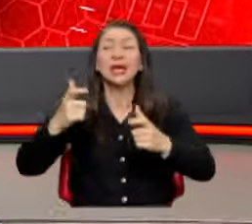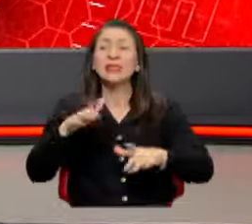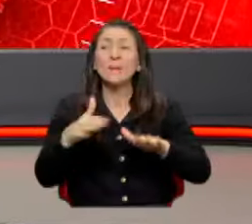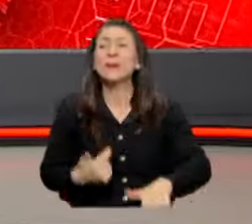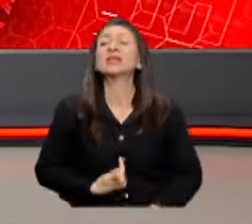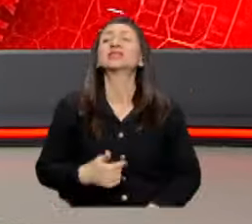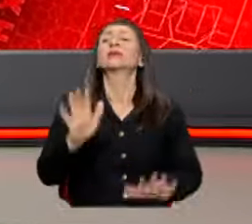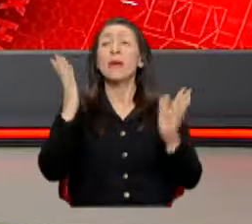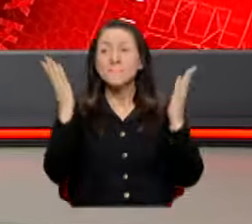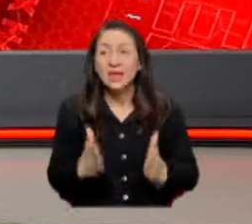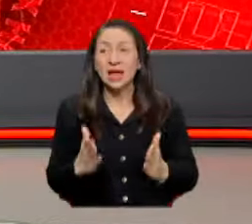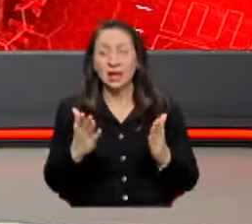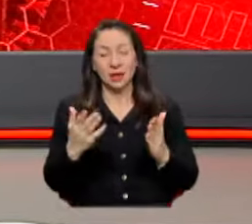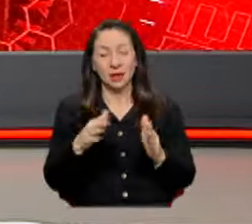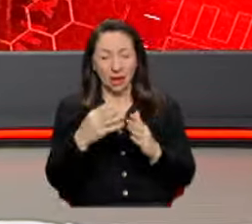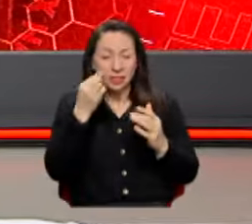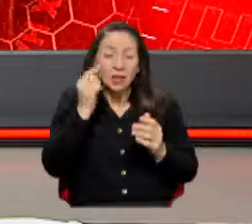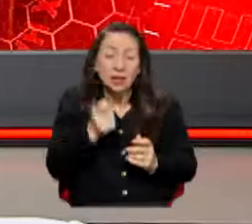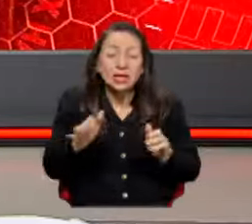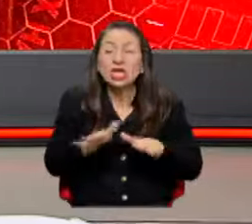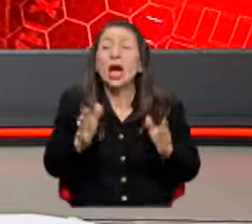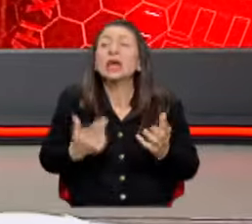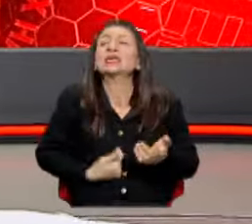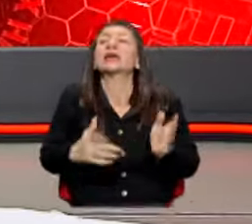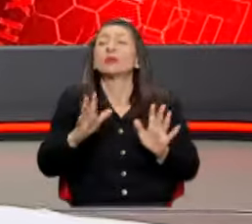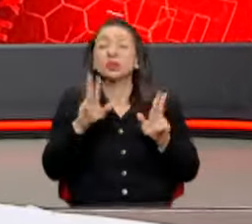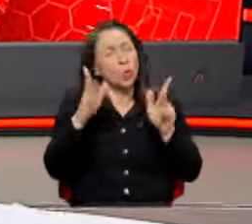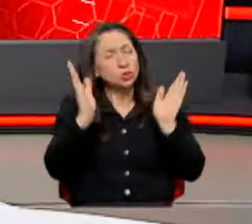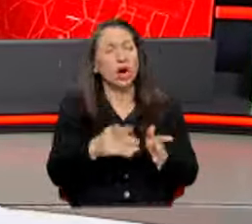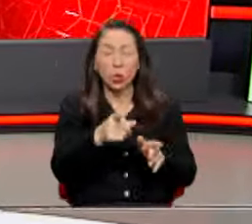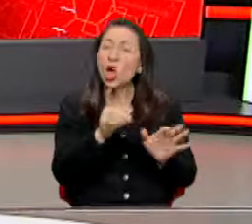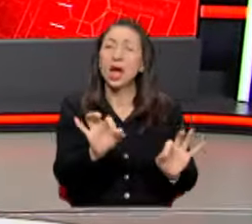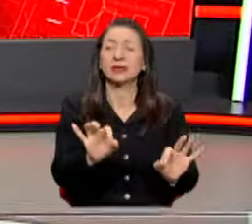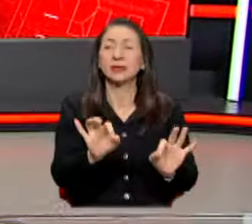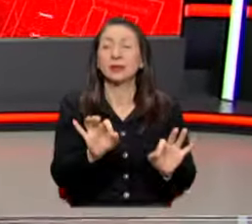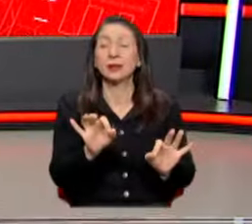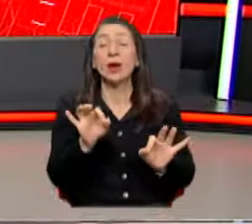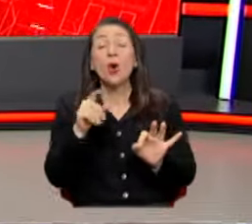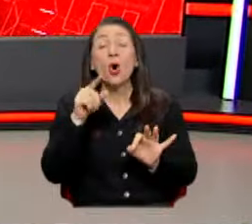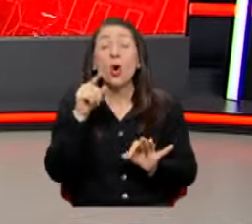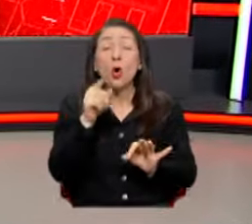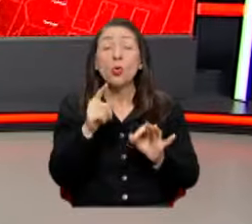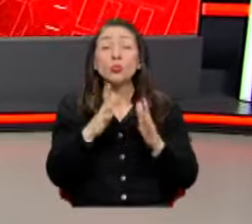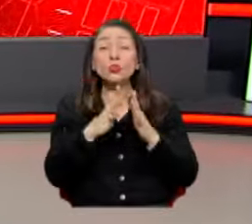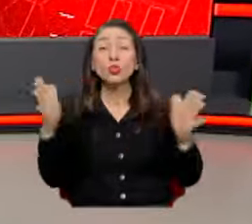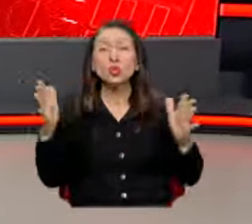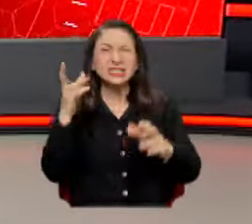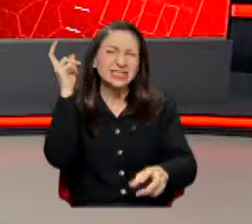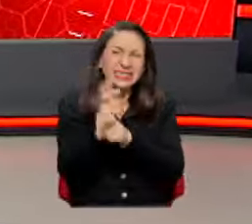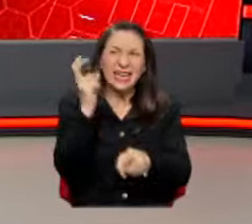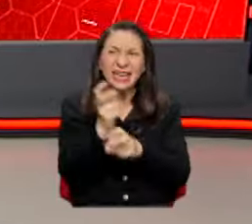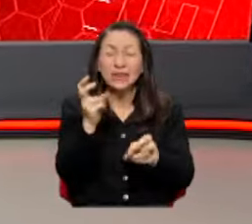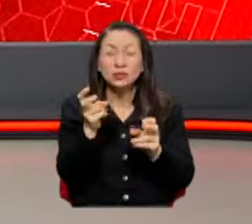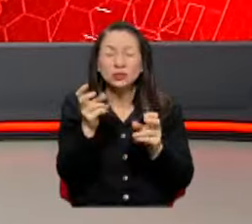hissetmeyenler için bile fiziken hissetmeyenler için bile tabii onun o büyük felaketin